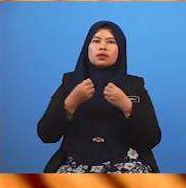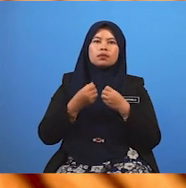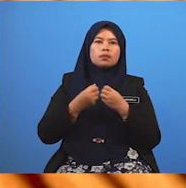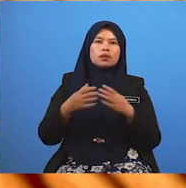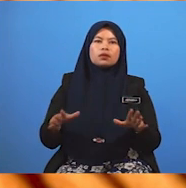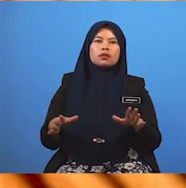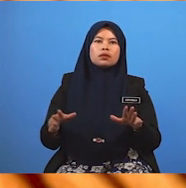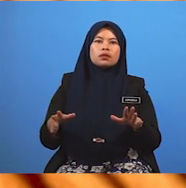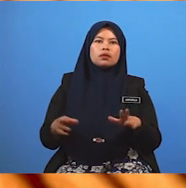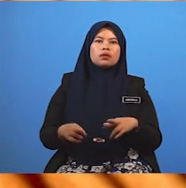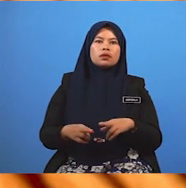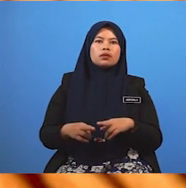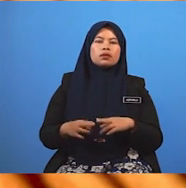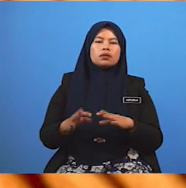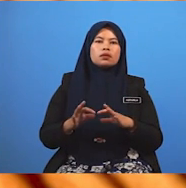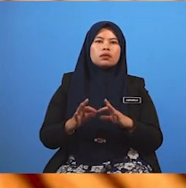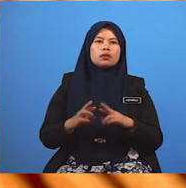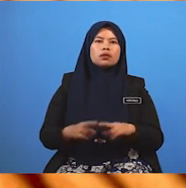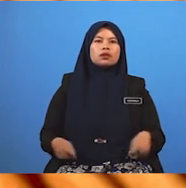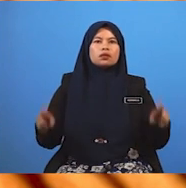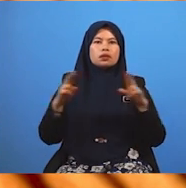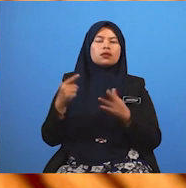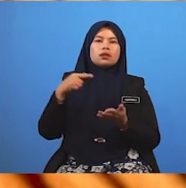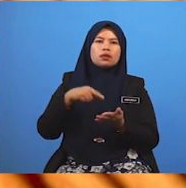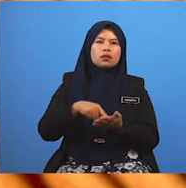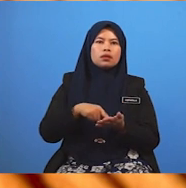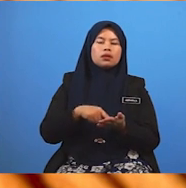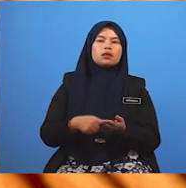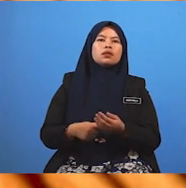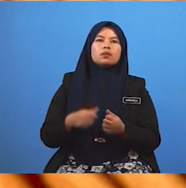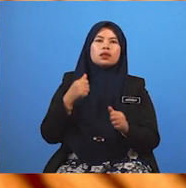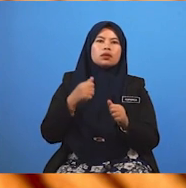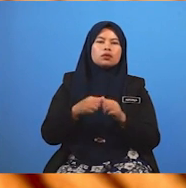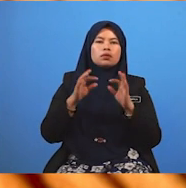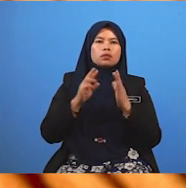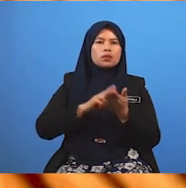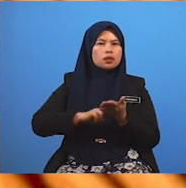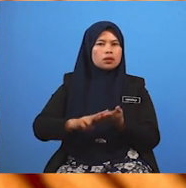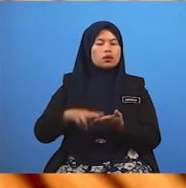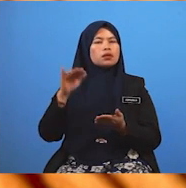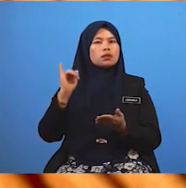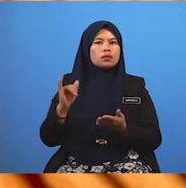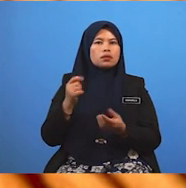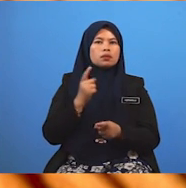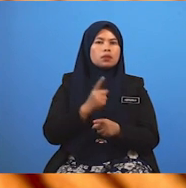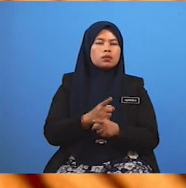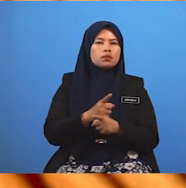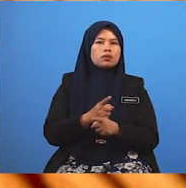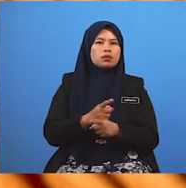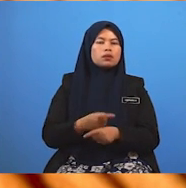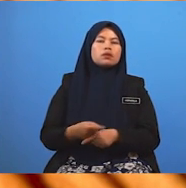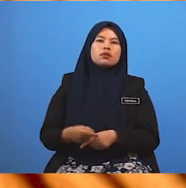secara tartil dan fasih serta bertajwid yang betul. Sekarang, mari kita